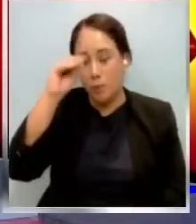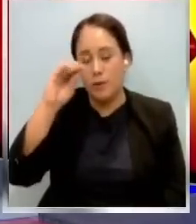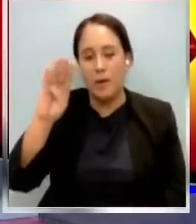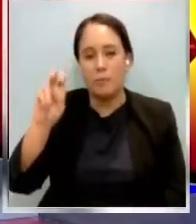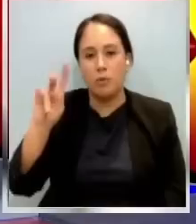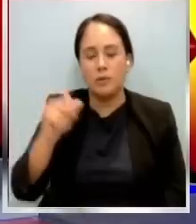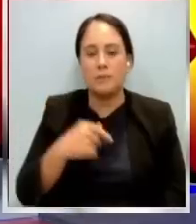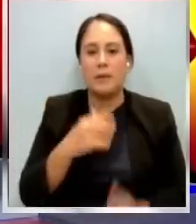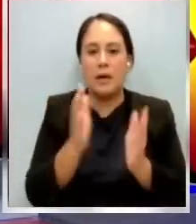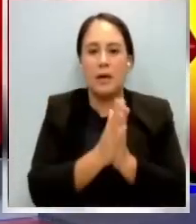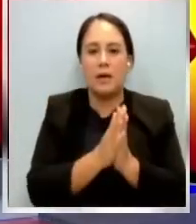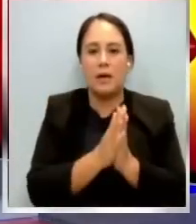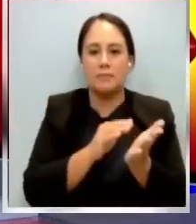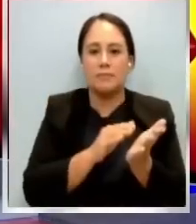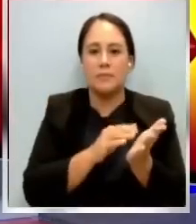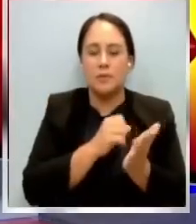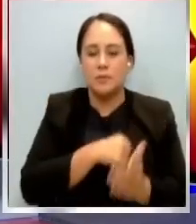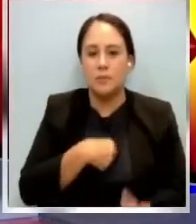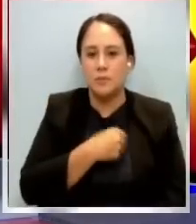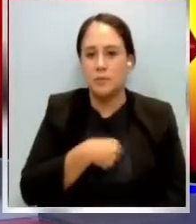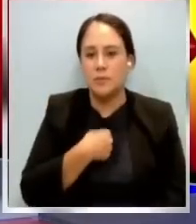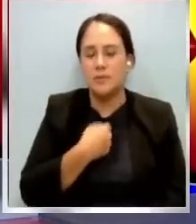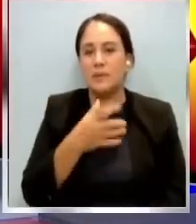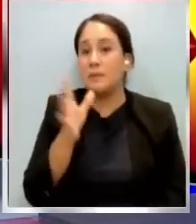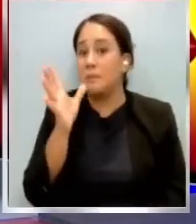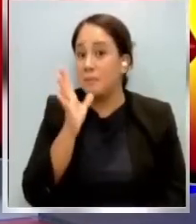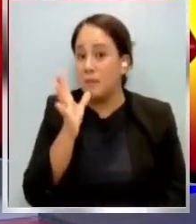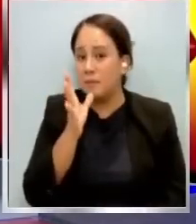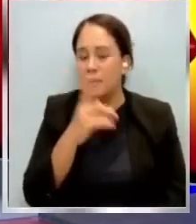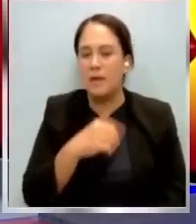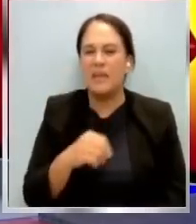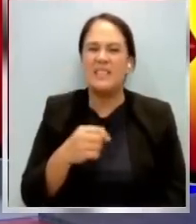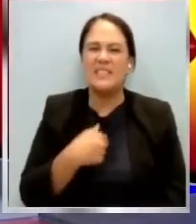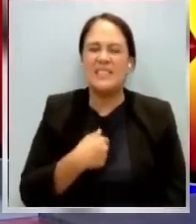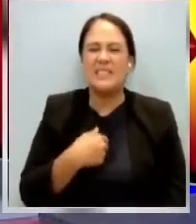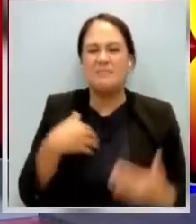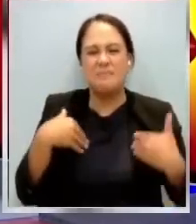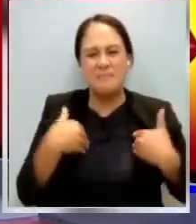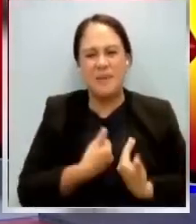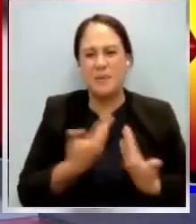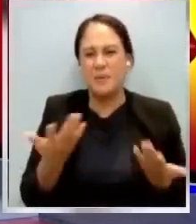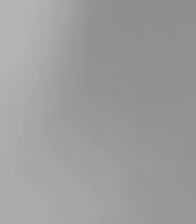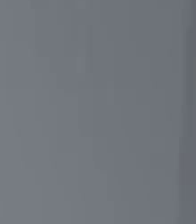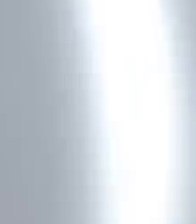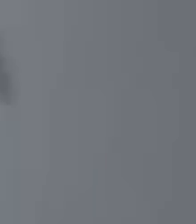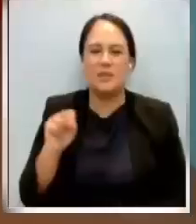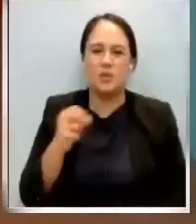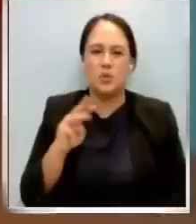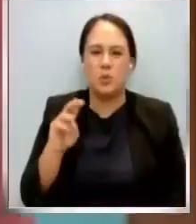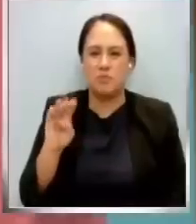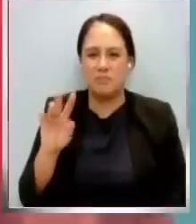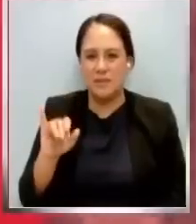sa kanyang ina at ang burnout na naranasan sa showbiz. Makichika kay Katatibayan.